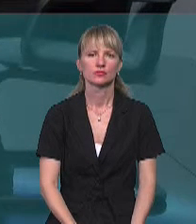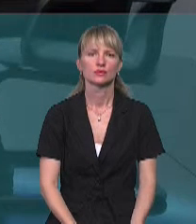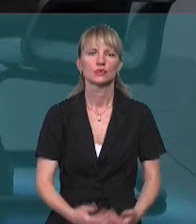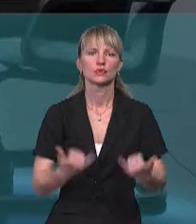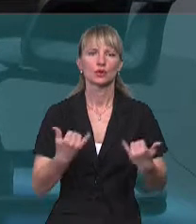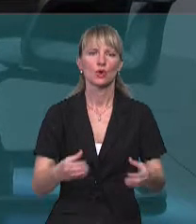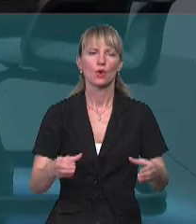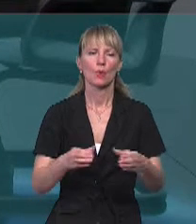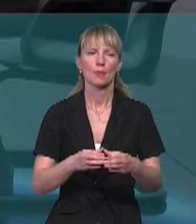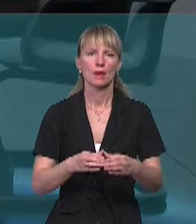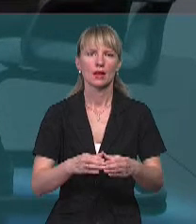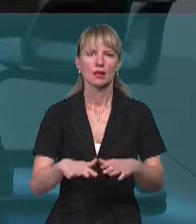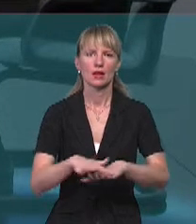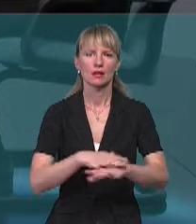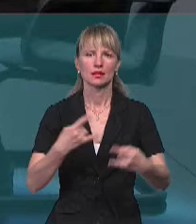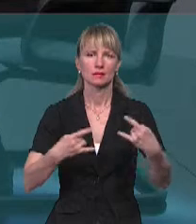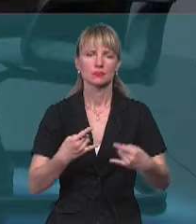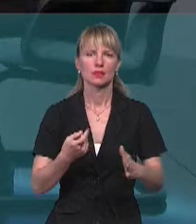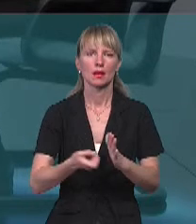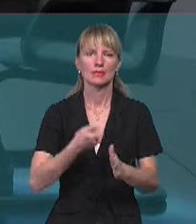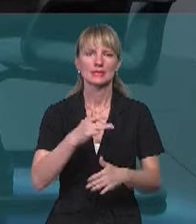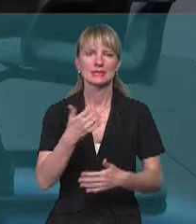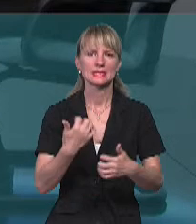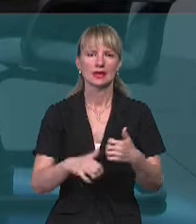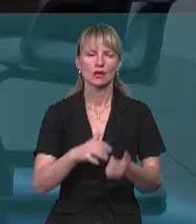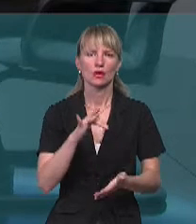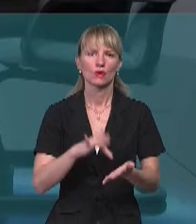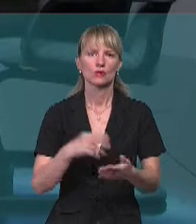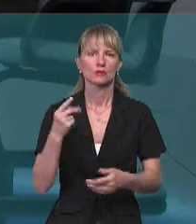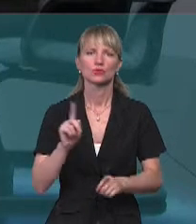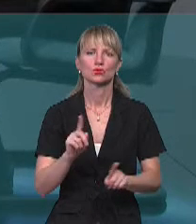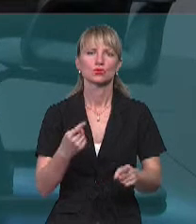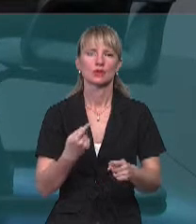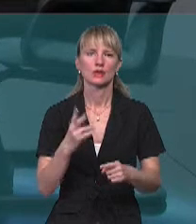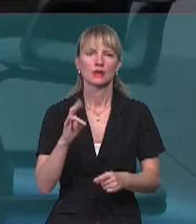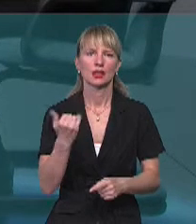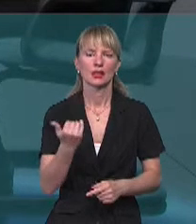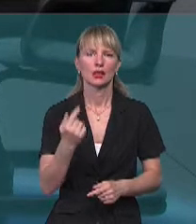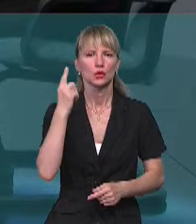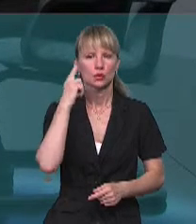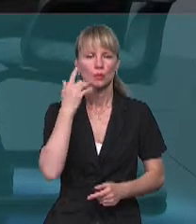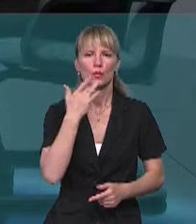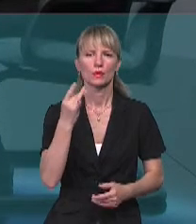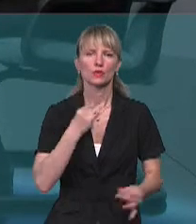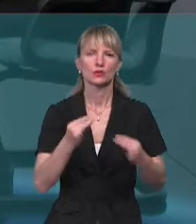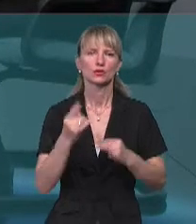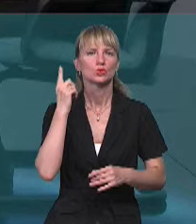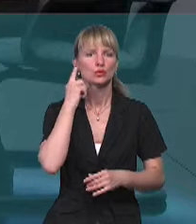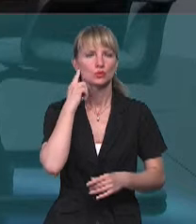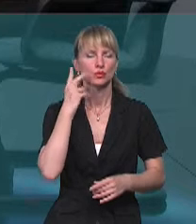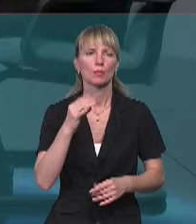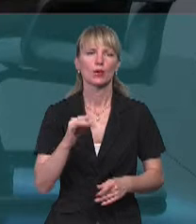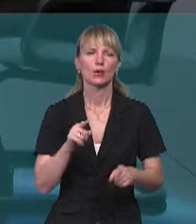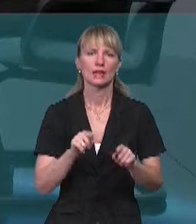Сьогодні команда Суспільного провела опитування серед містян Запоріжжя на тему, що таке, на їх думку, публічні консультації та чи чули вони про